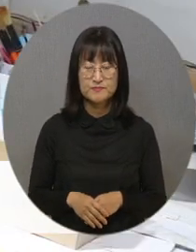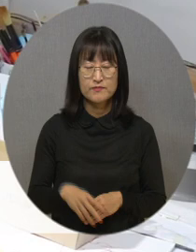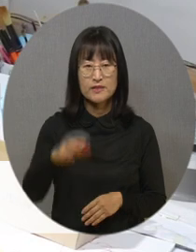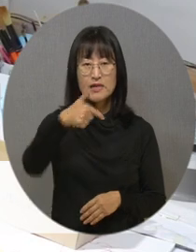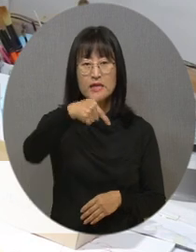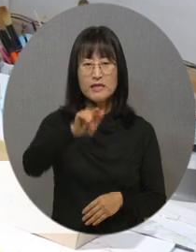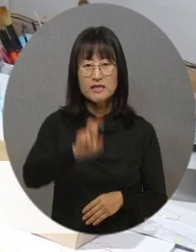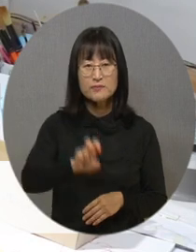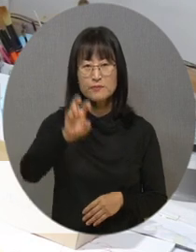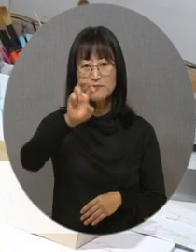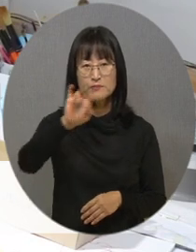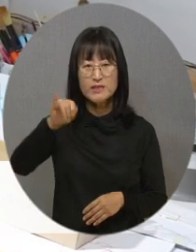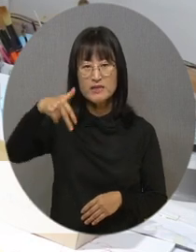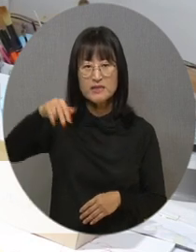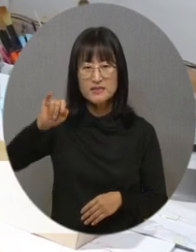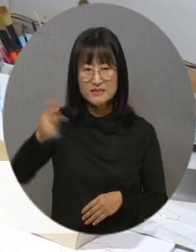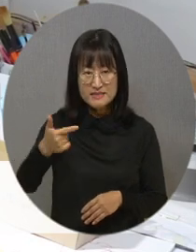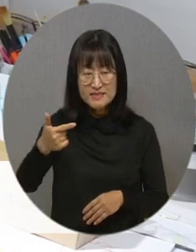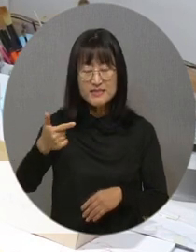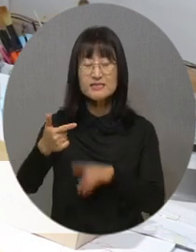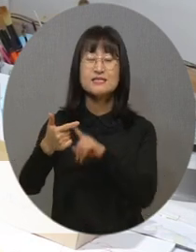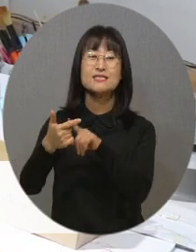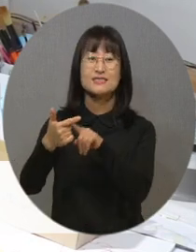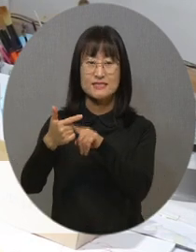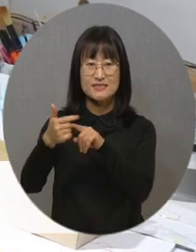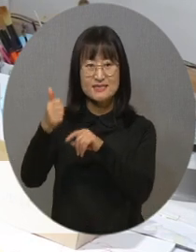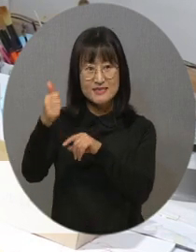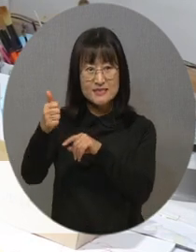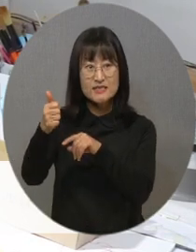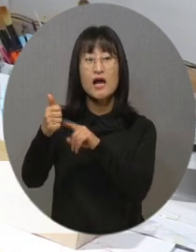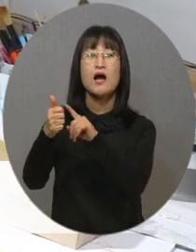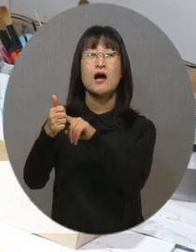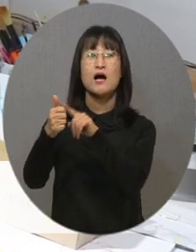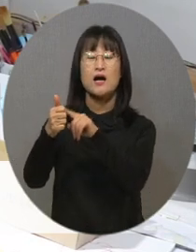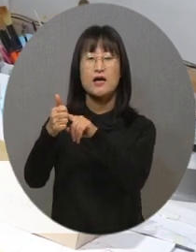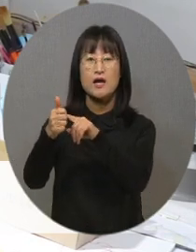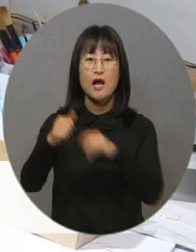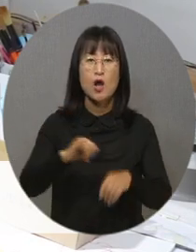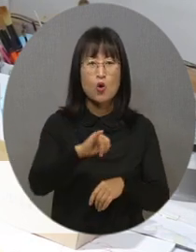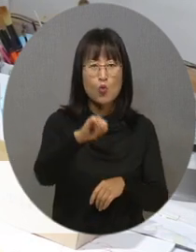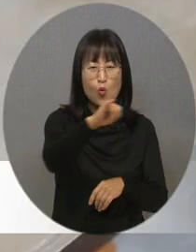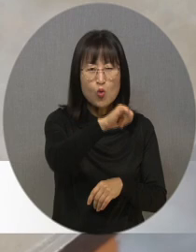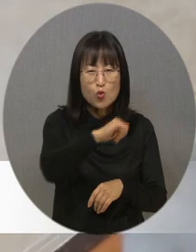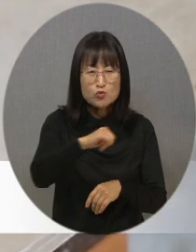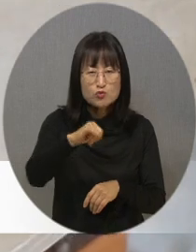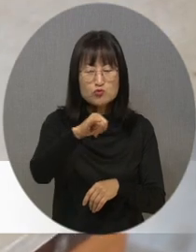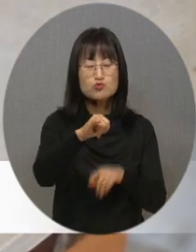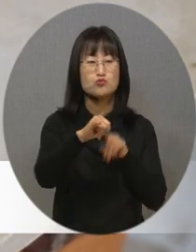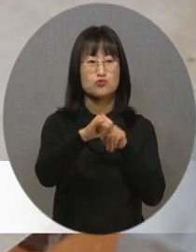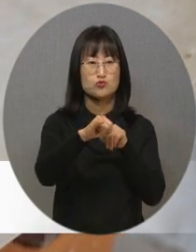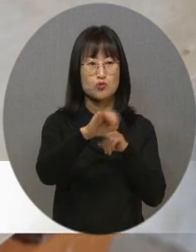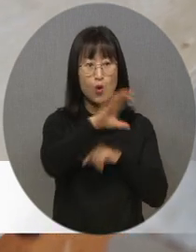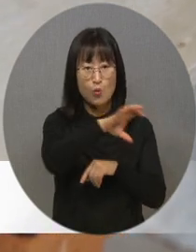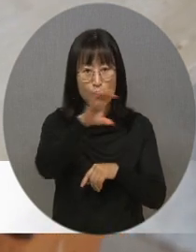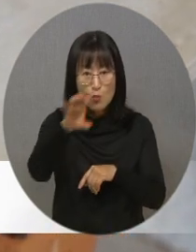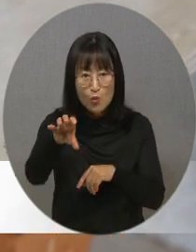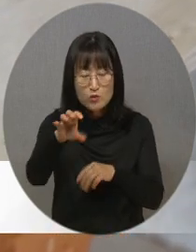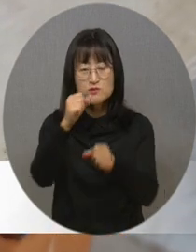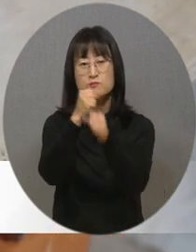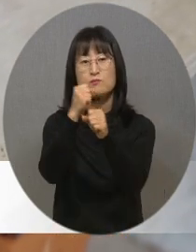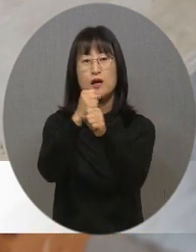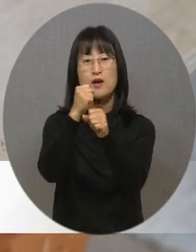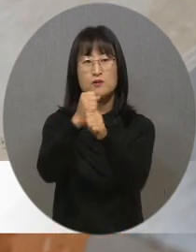김미진 작가는 곤충을 도자로 제작해 설치 작품을 보여주는가 하면 곤충의 형태를